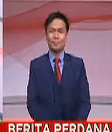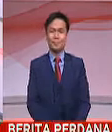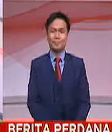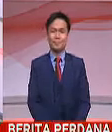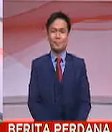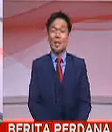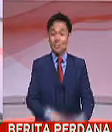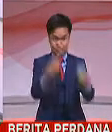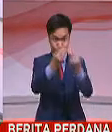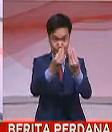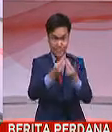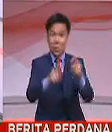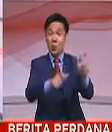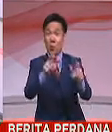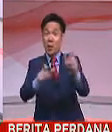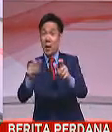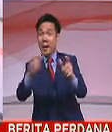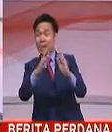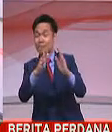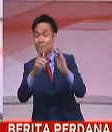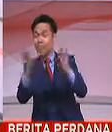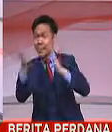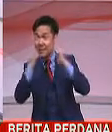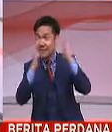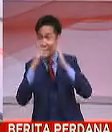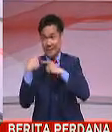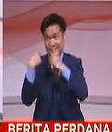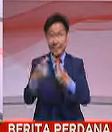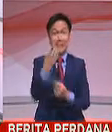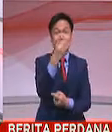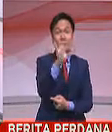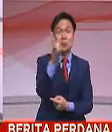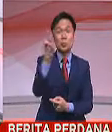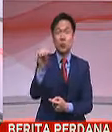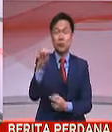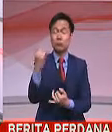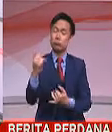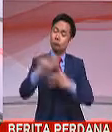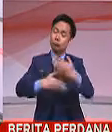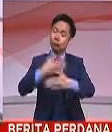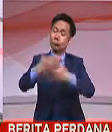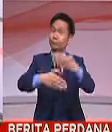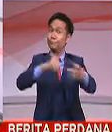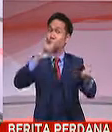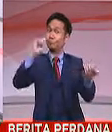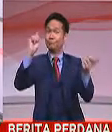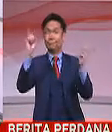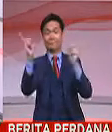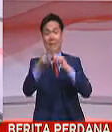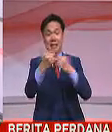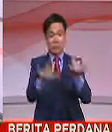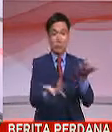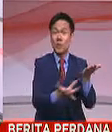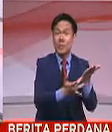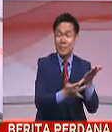Banci Penduduk dan Perumahan Malaysia yang dilaksanakan sejak 1970 telah melalui proses transformasi dengan penggunaan